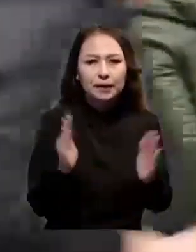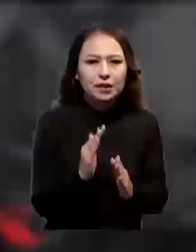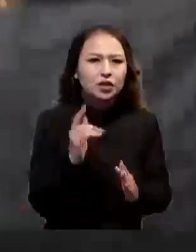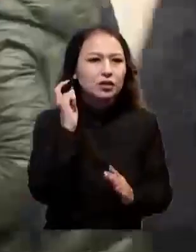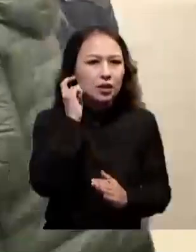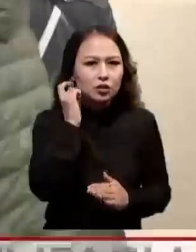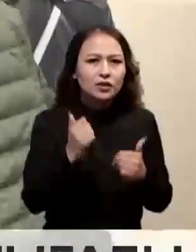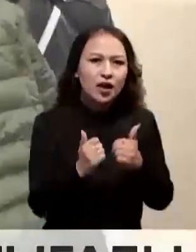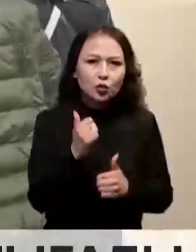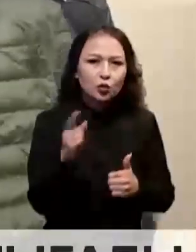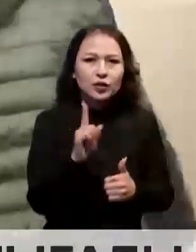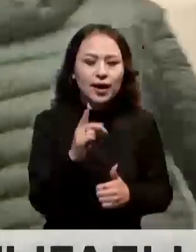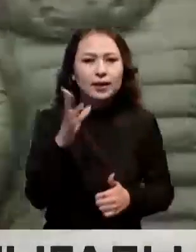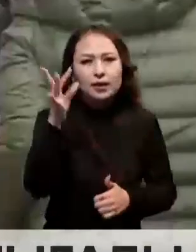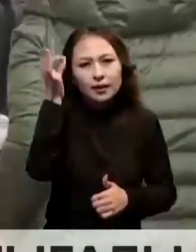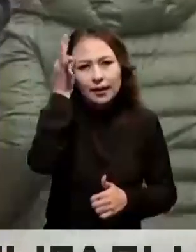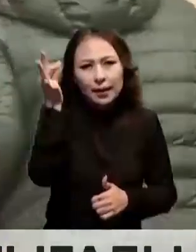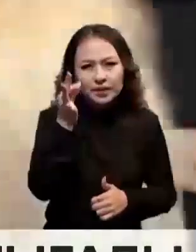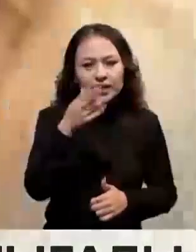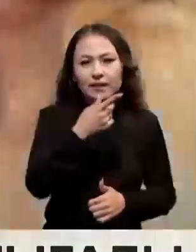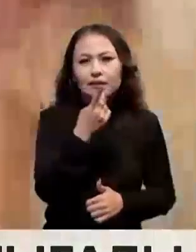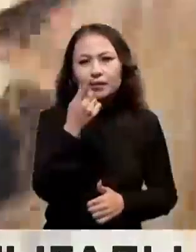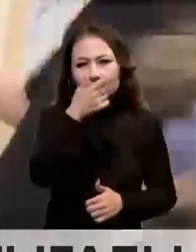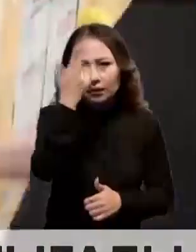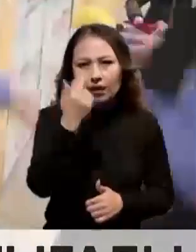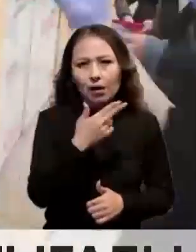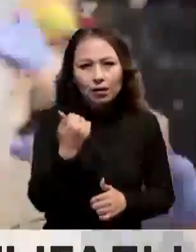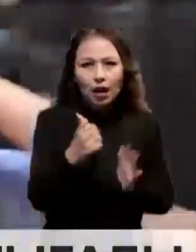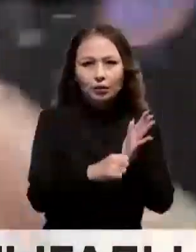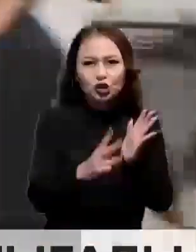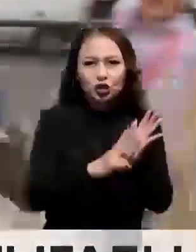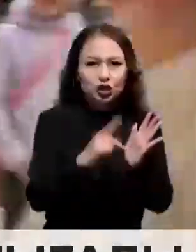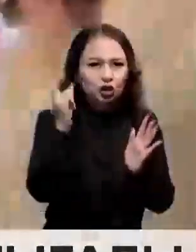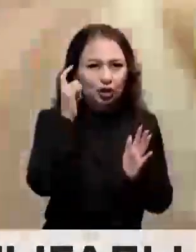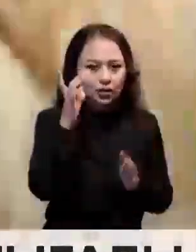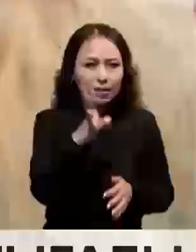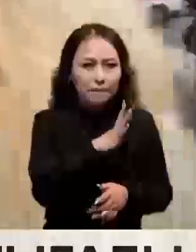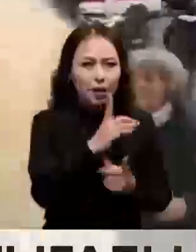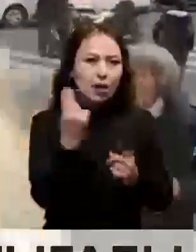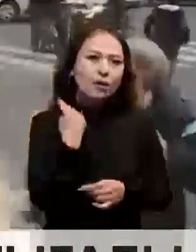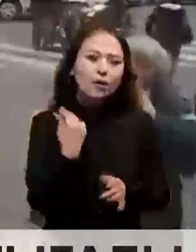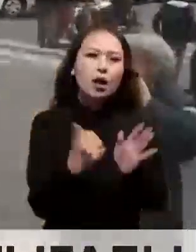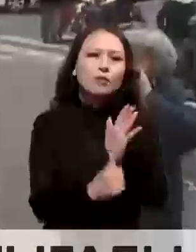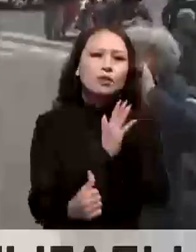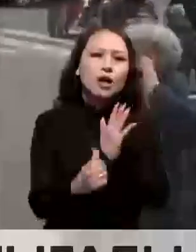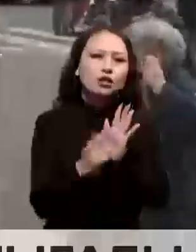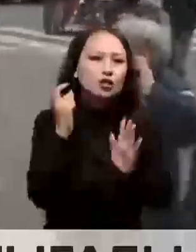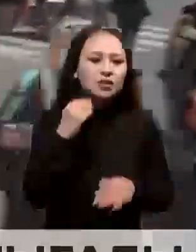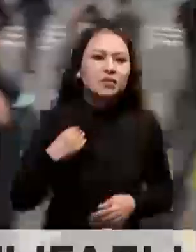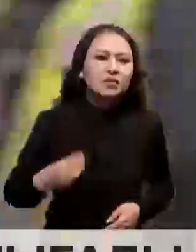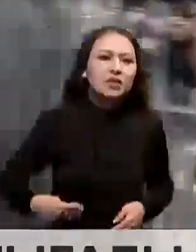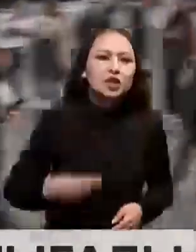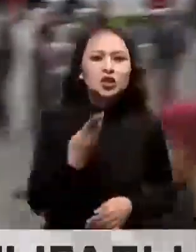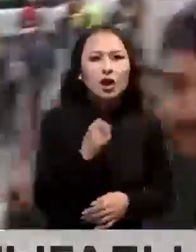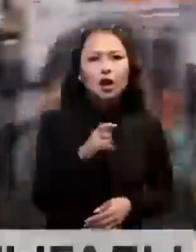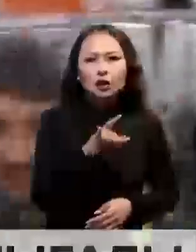саналады. Салыстыру үшін айтсақ, немістер мен итальяндықтар 67 жасында, ал британдықтар 66 жасында зейнетке шығады. Францияда